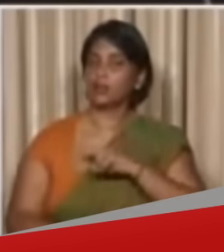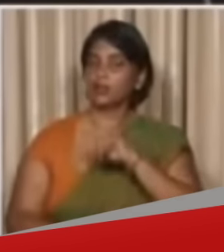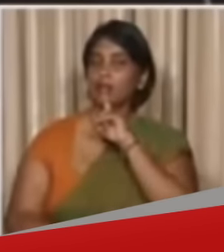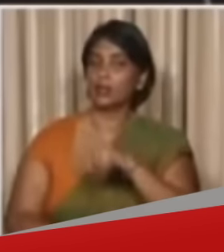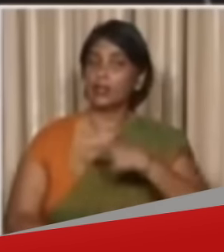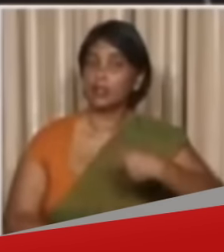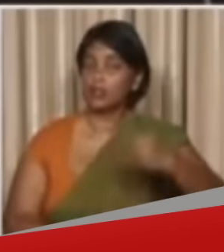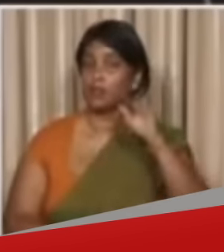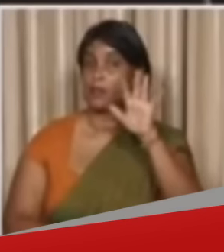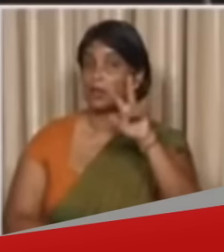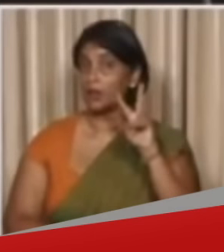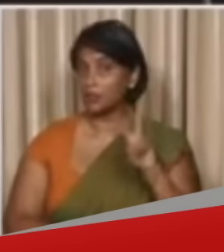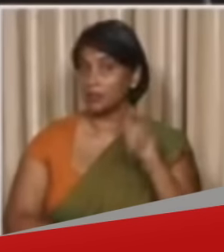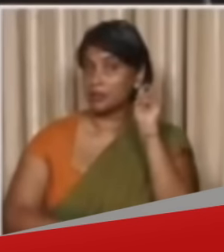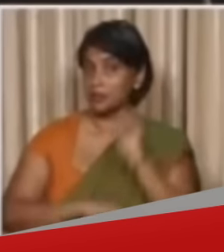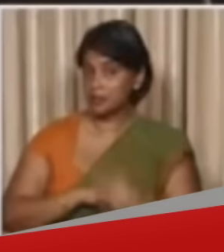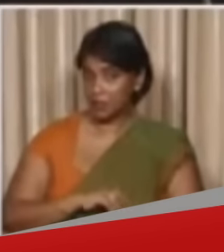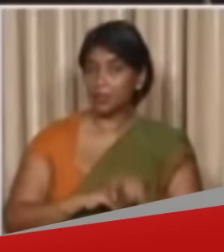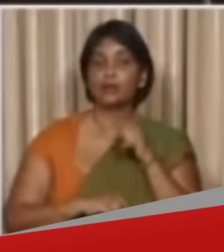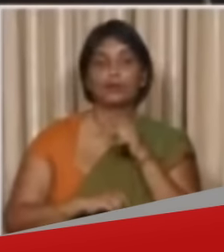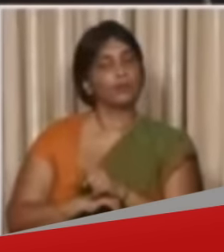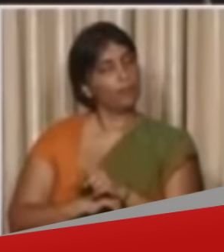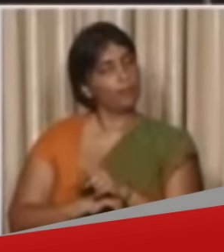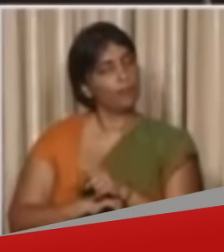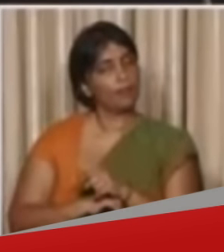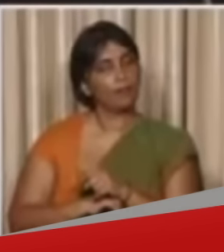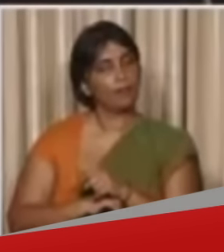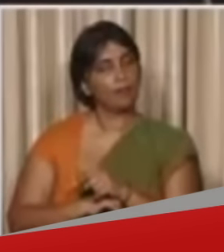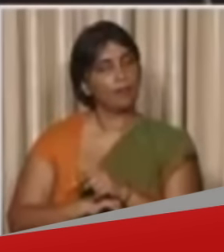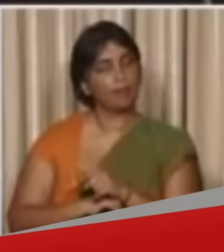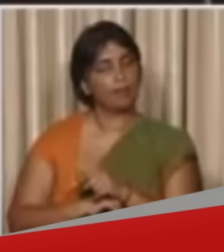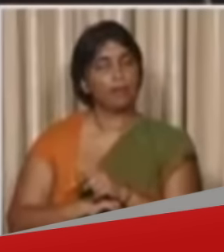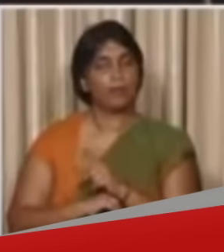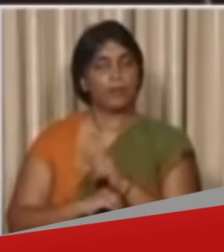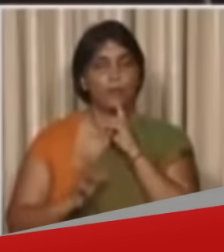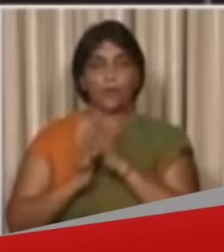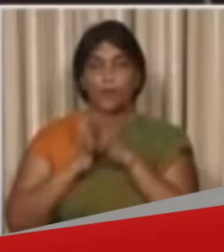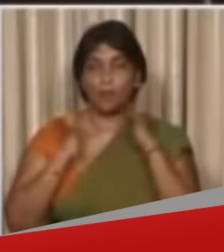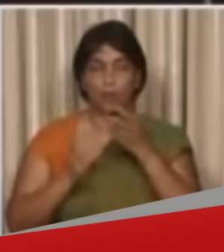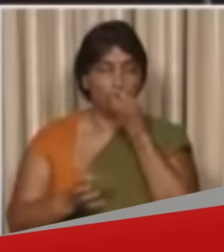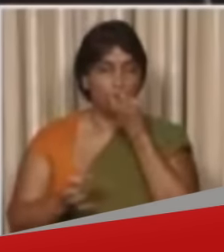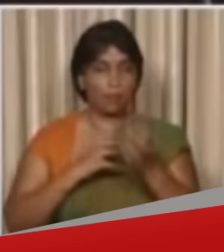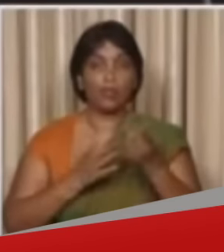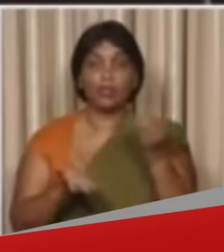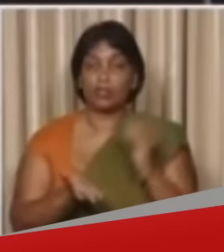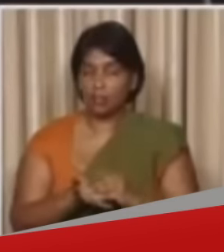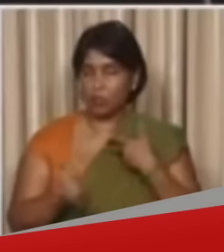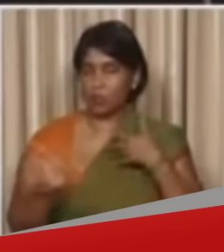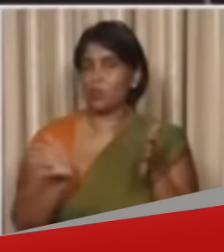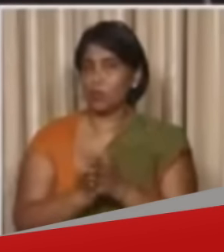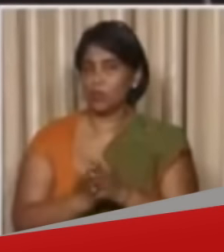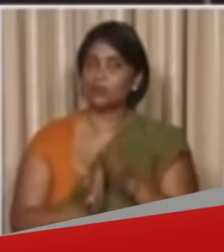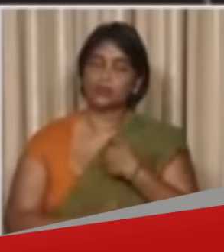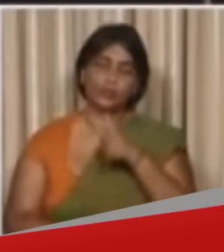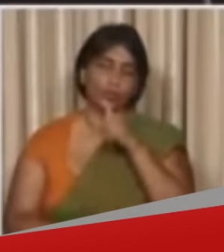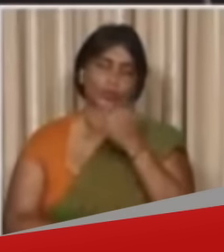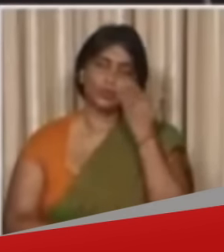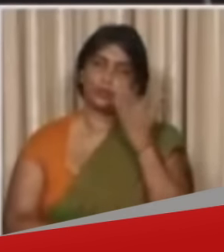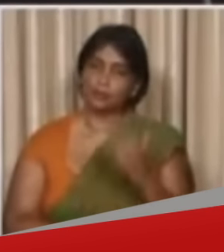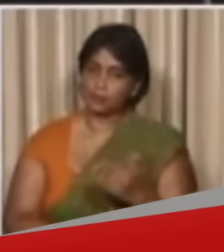දවස් 52 කුමන්ත්‍රණය මේ මහා පාස්කු ප්‍රහාරයේ තව එක කොටසක් විදිහට අපිට බොහොම පැහැදිලිවම